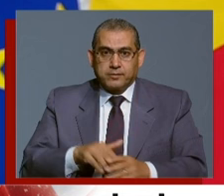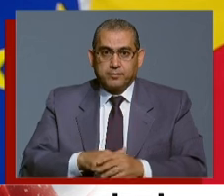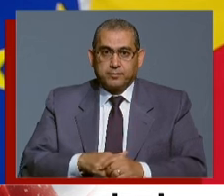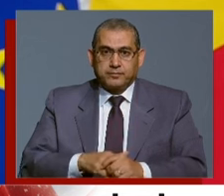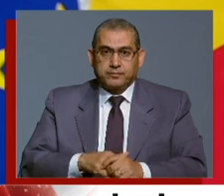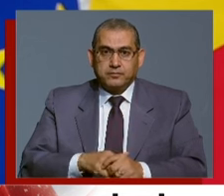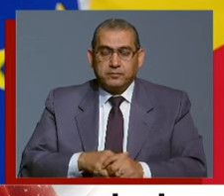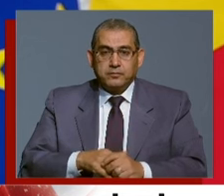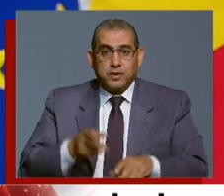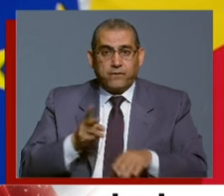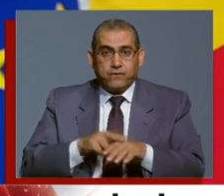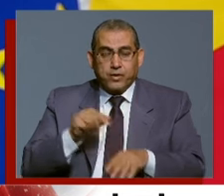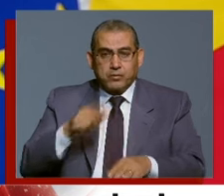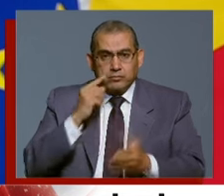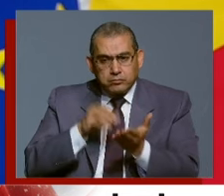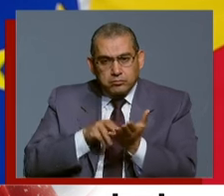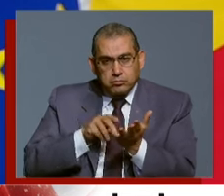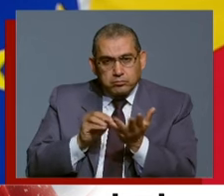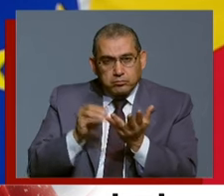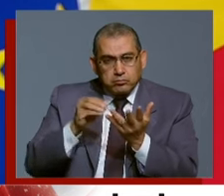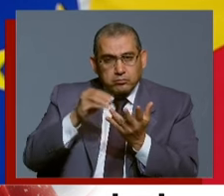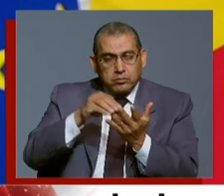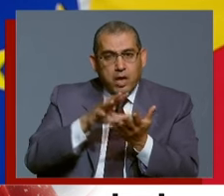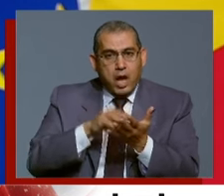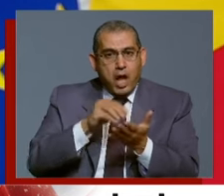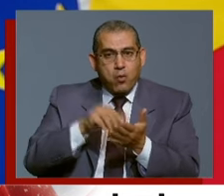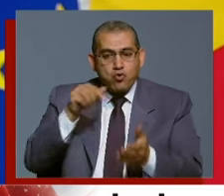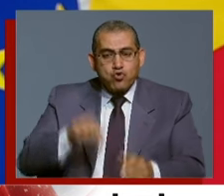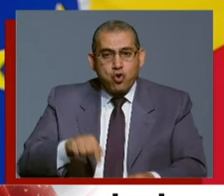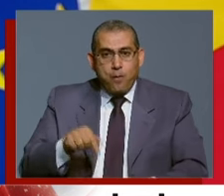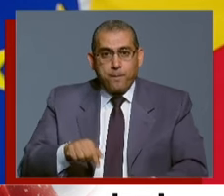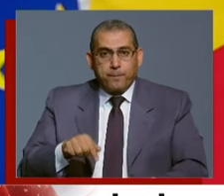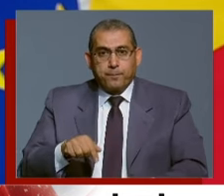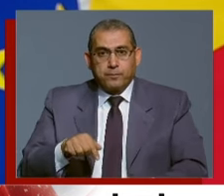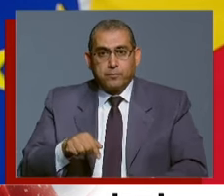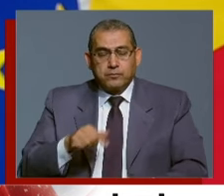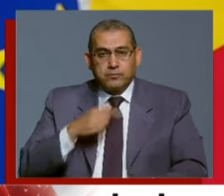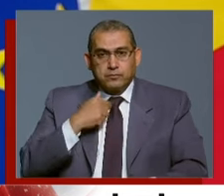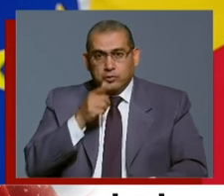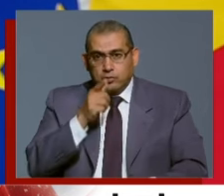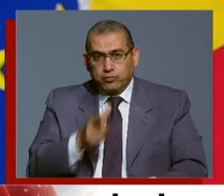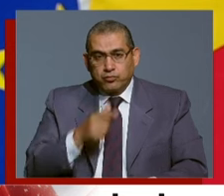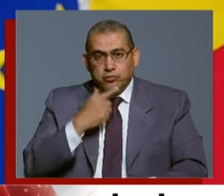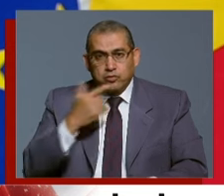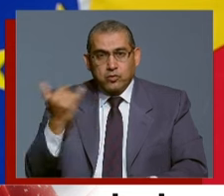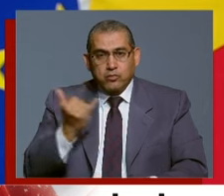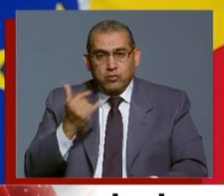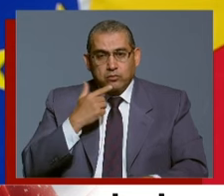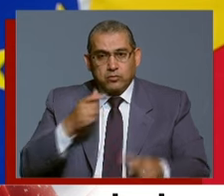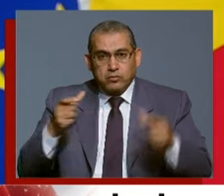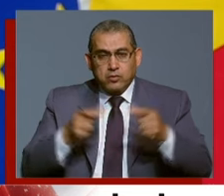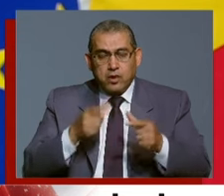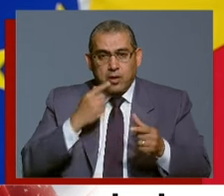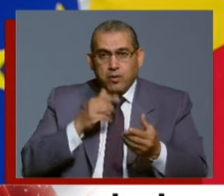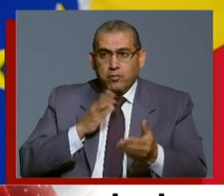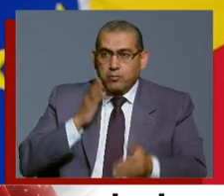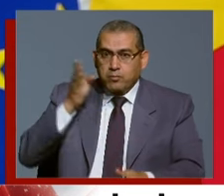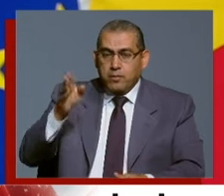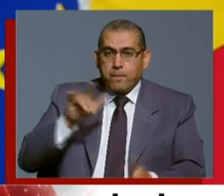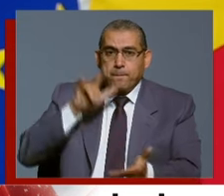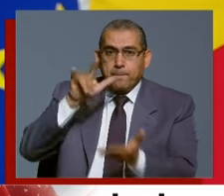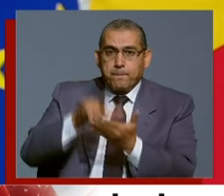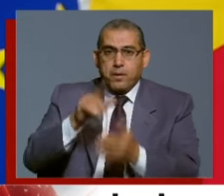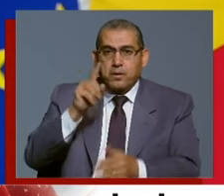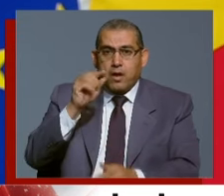ولكن هذه خطوة أولية، أننا اليوم سوف نتوجه إلى معبر رفح،